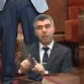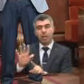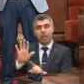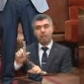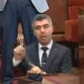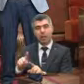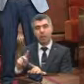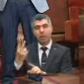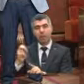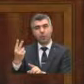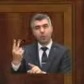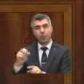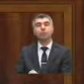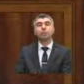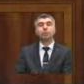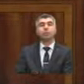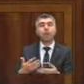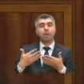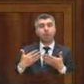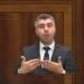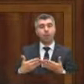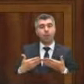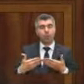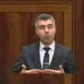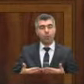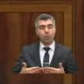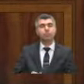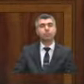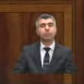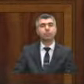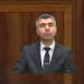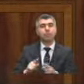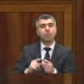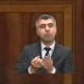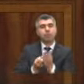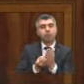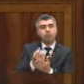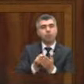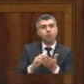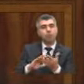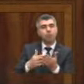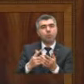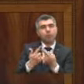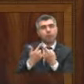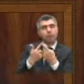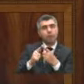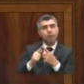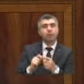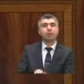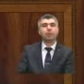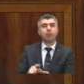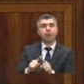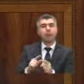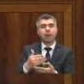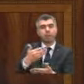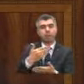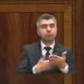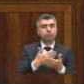الماضي، يسعدني أن أقدم أمام مجلسكم الموقر مجموعة من المعطيات في شأن مضامين